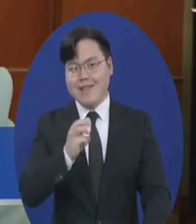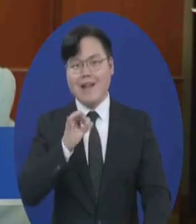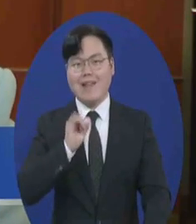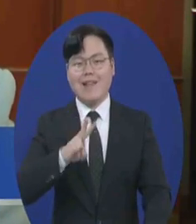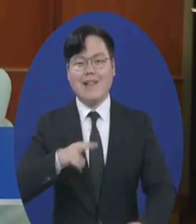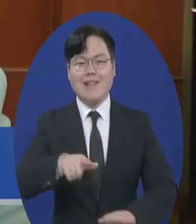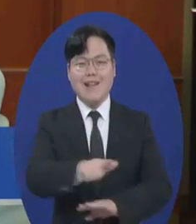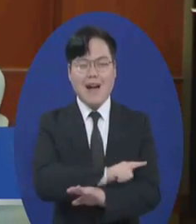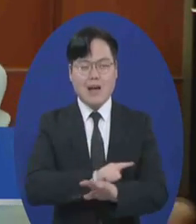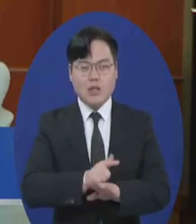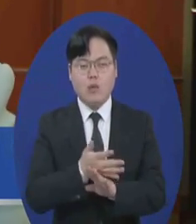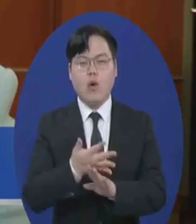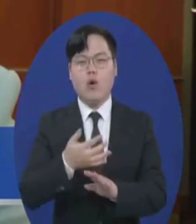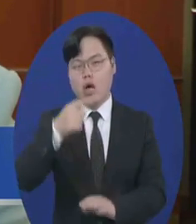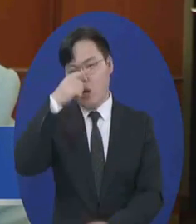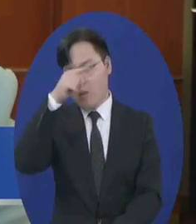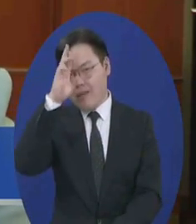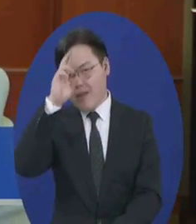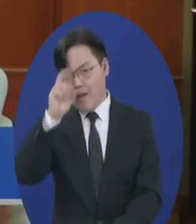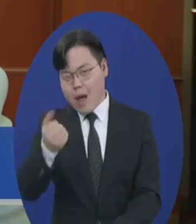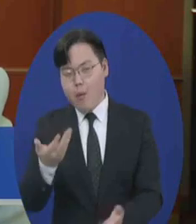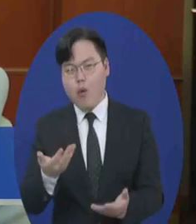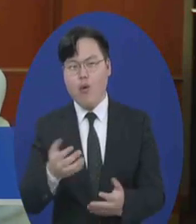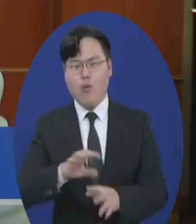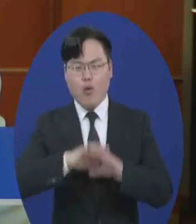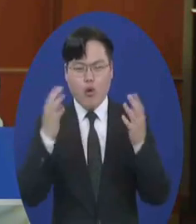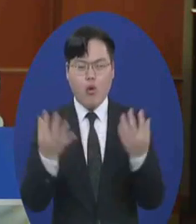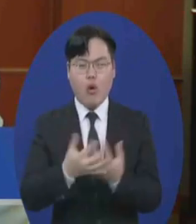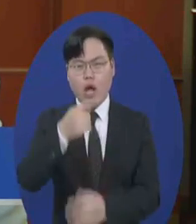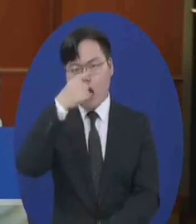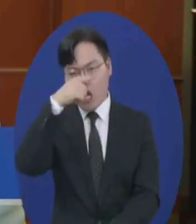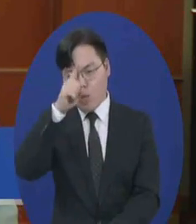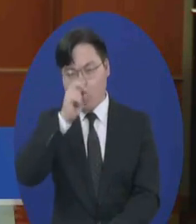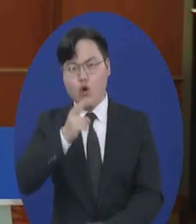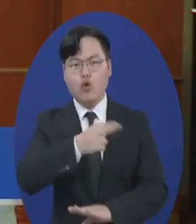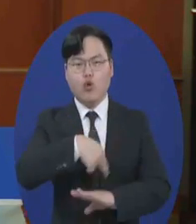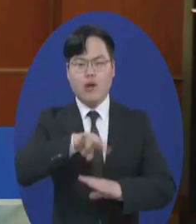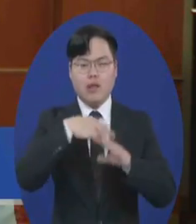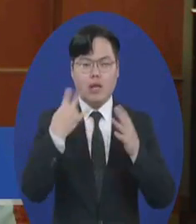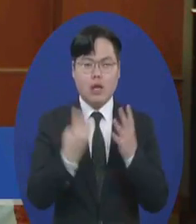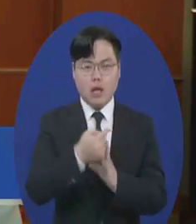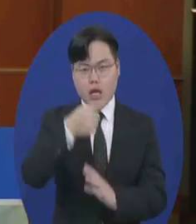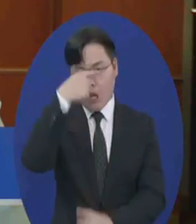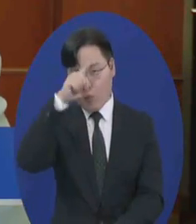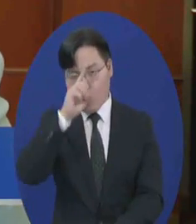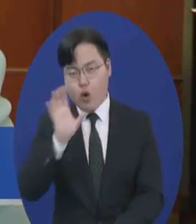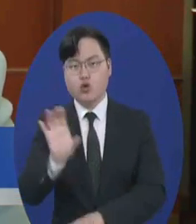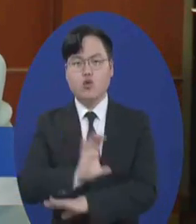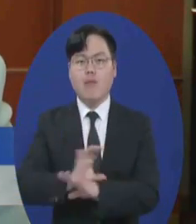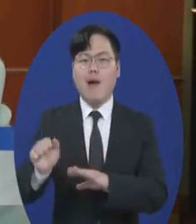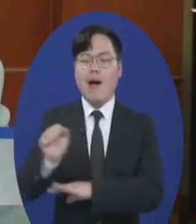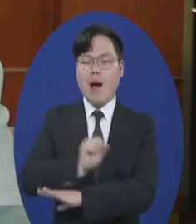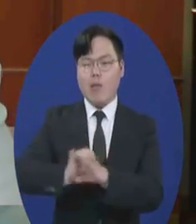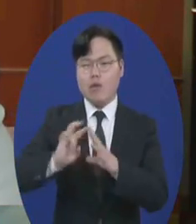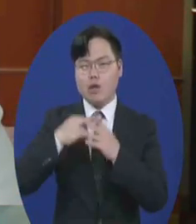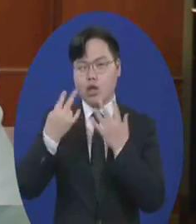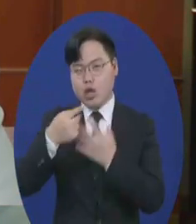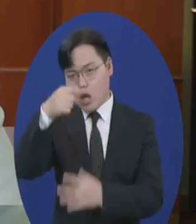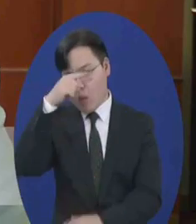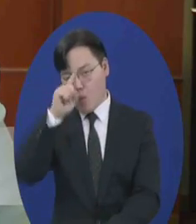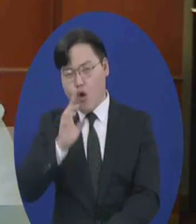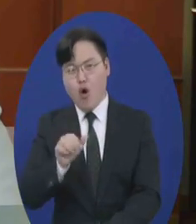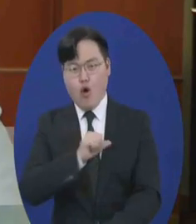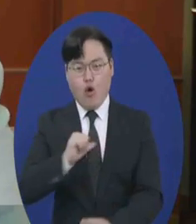ч гэдэг юм уу, эсвэл эрүүл мэндийн яамнаас тухайн эмэлгүүдийг, тэр бүх шатлын эмэлгүүд, дүүргийн нэгдсэн эмэлэг, Сум аймгийн эмэлгүүдийг одоо өөрийн